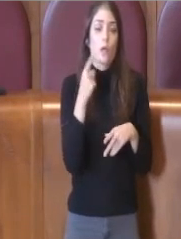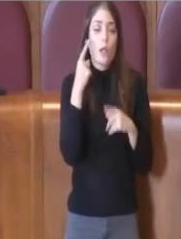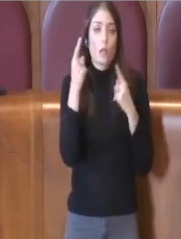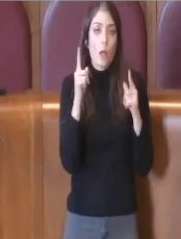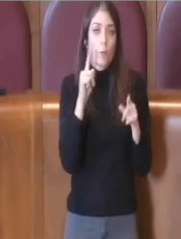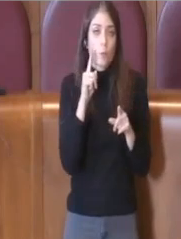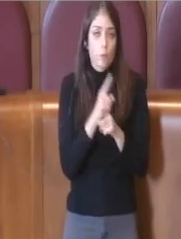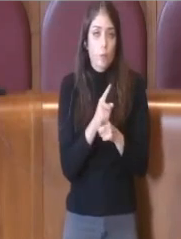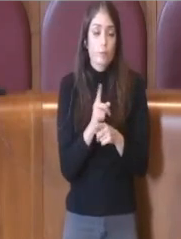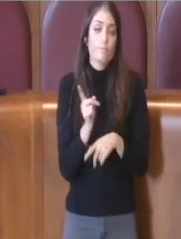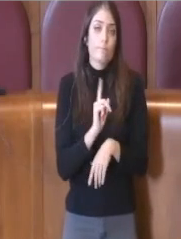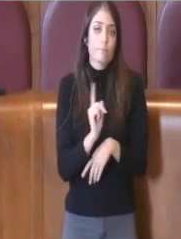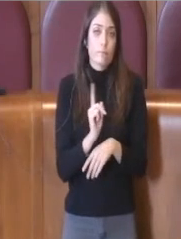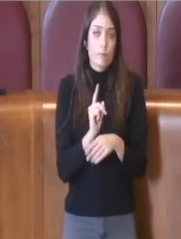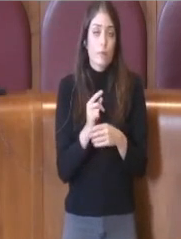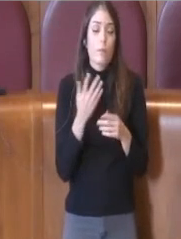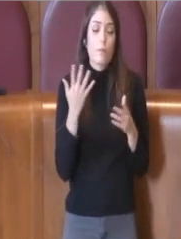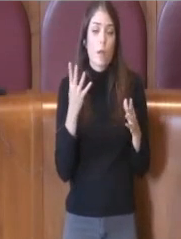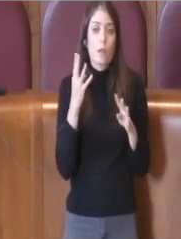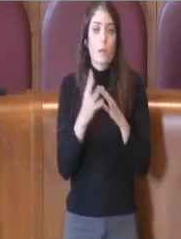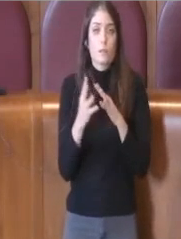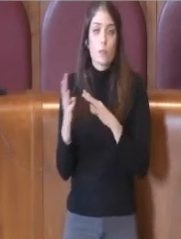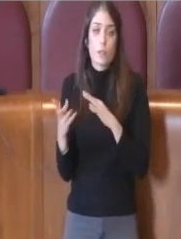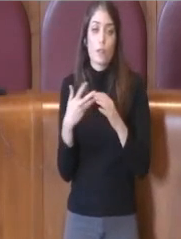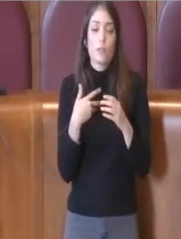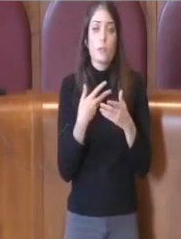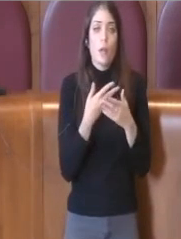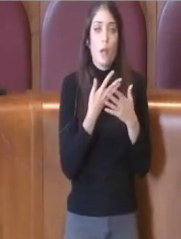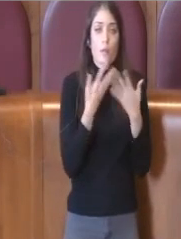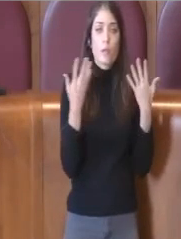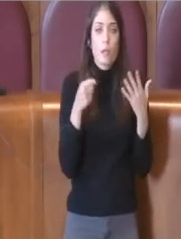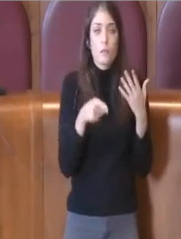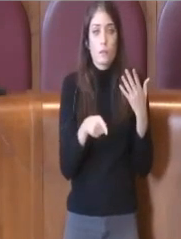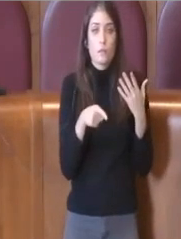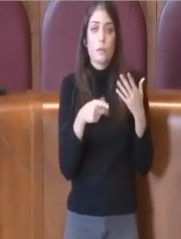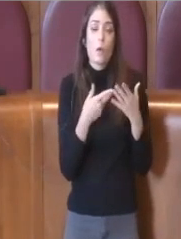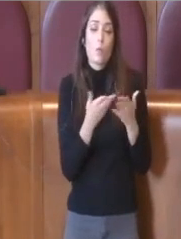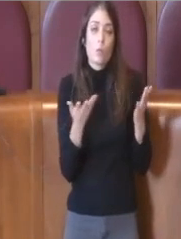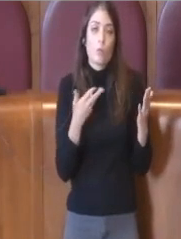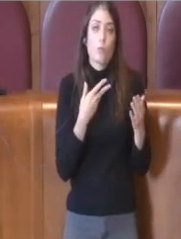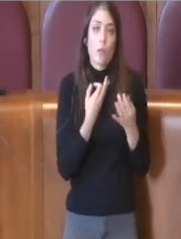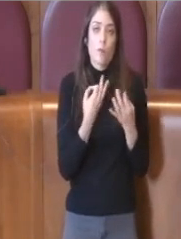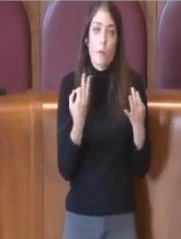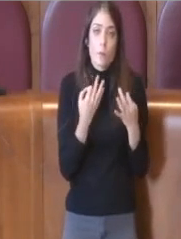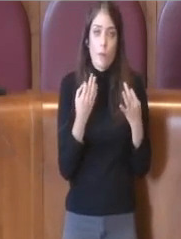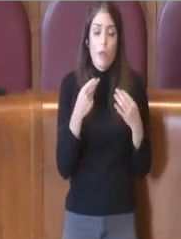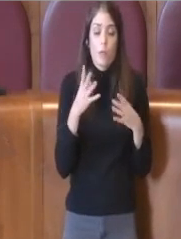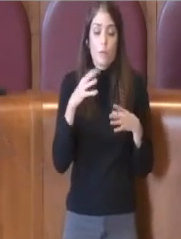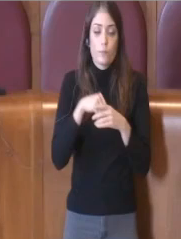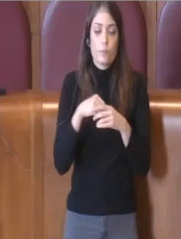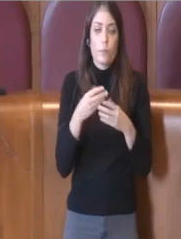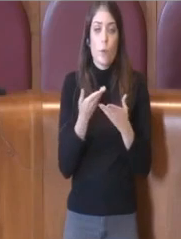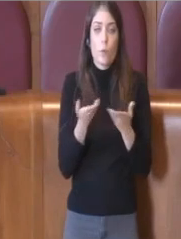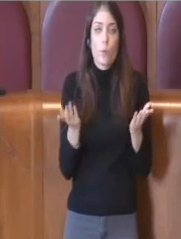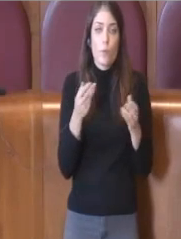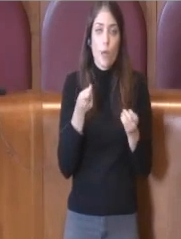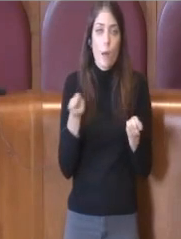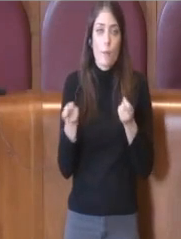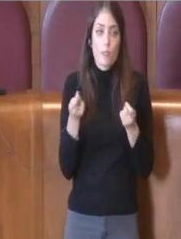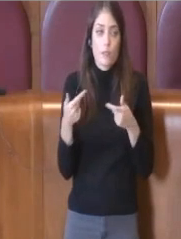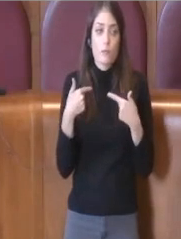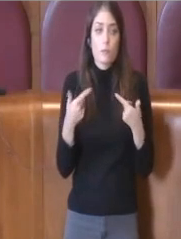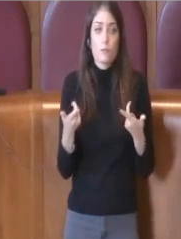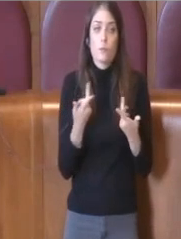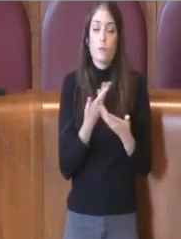ma la trasparenza e l'evidenza pubblica sta nella pubblica amministrazione, che rende pubblico e rende noto